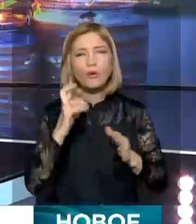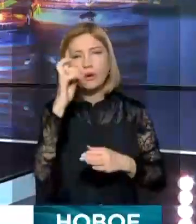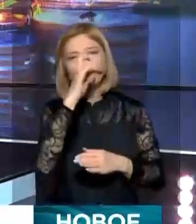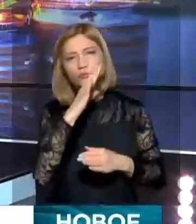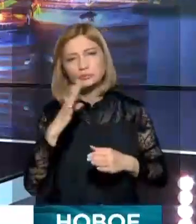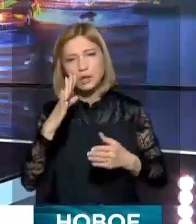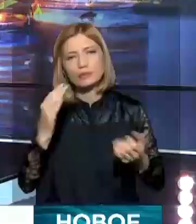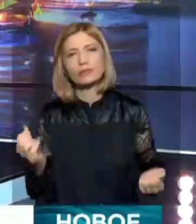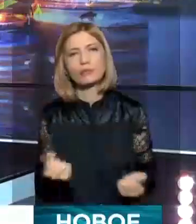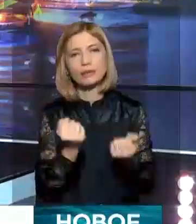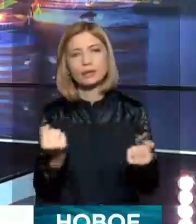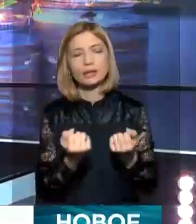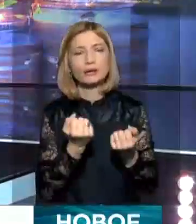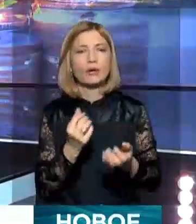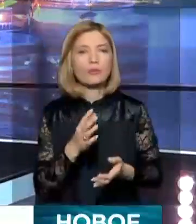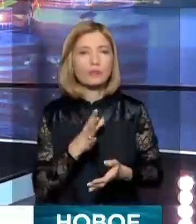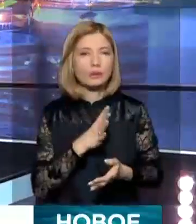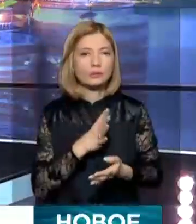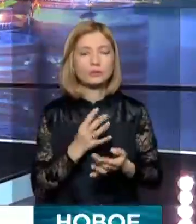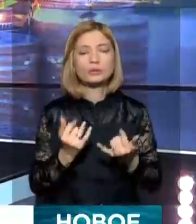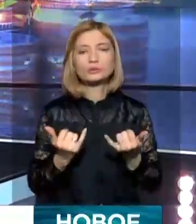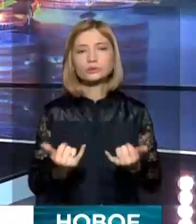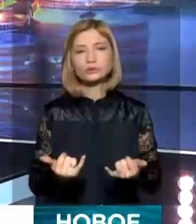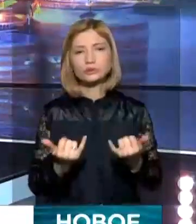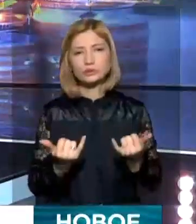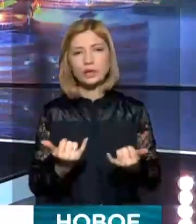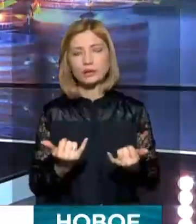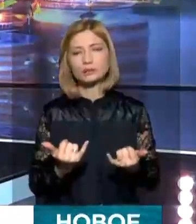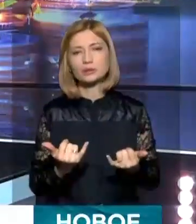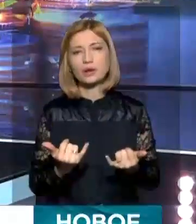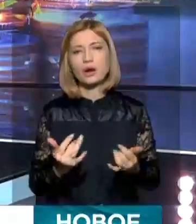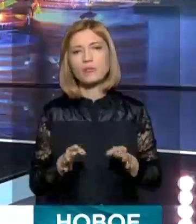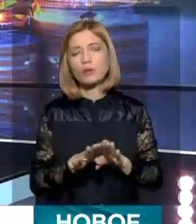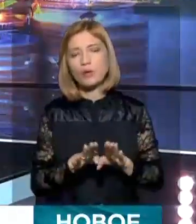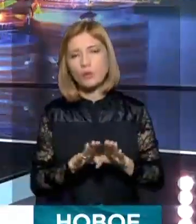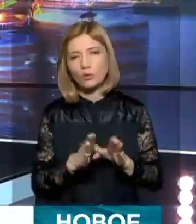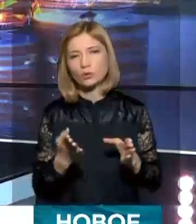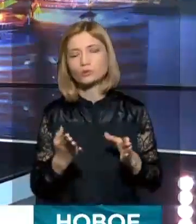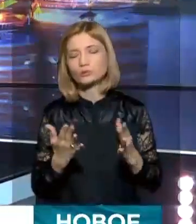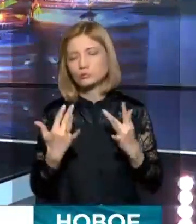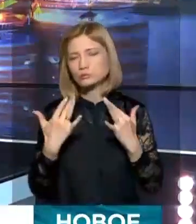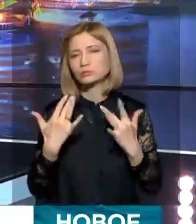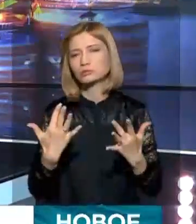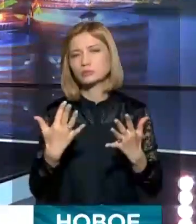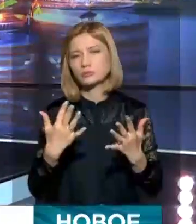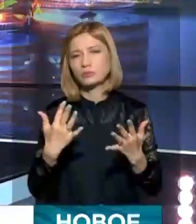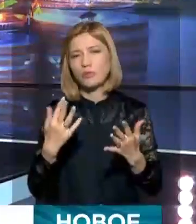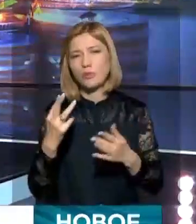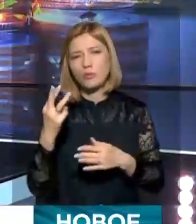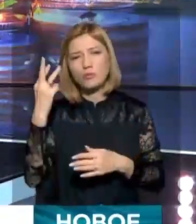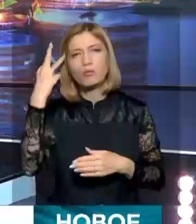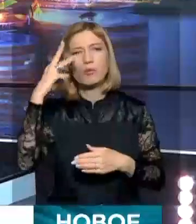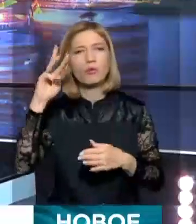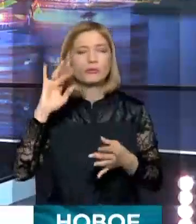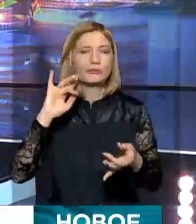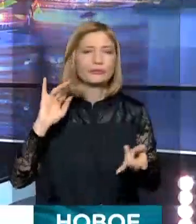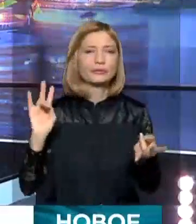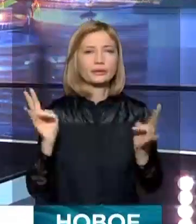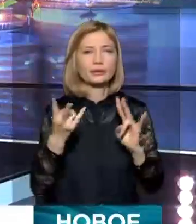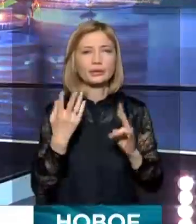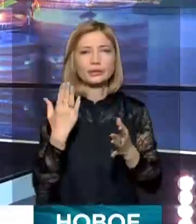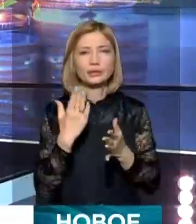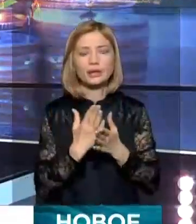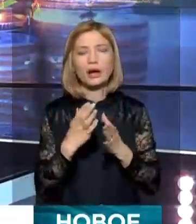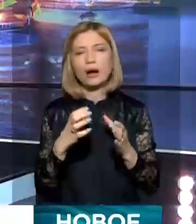разных странах мира, то сегодня это превратилось уже в некий такой большой тренд. То есть компании